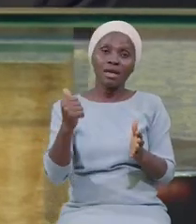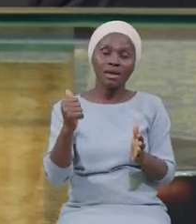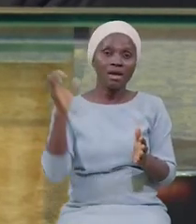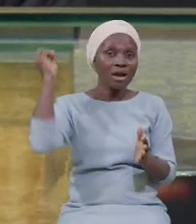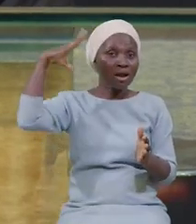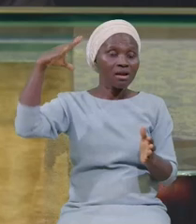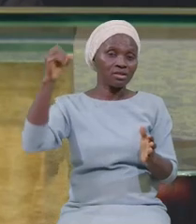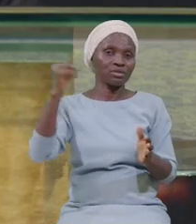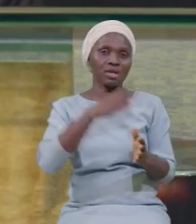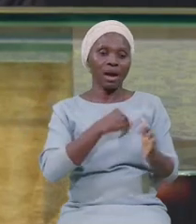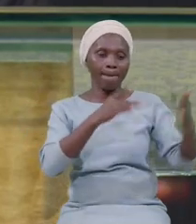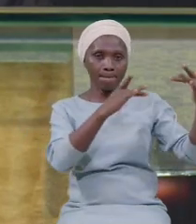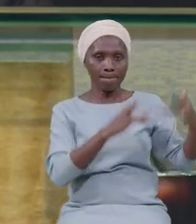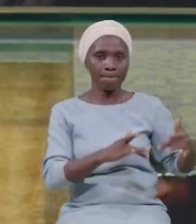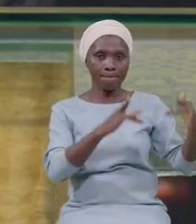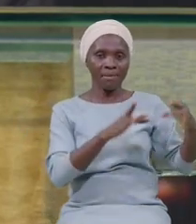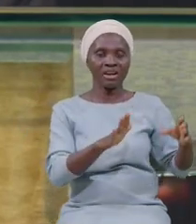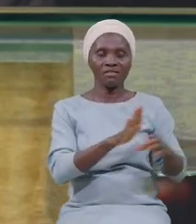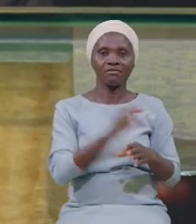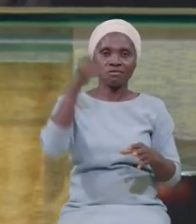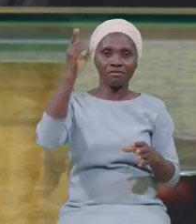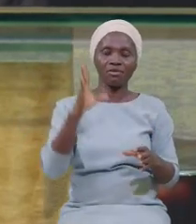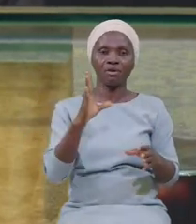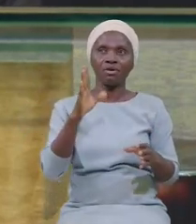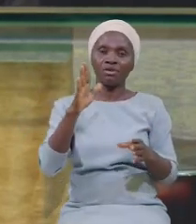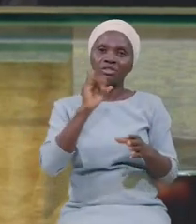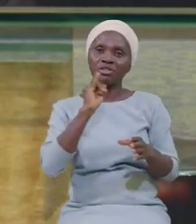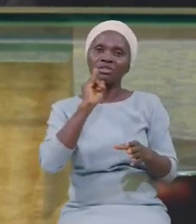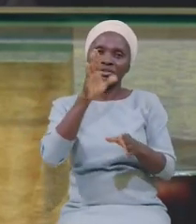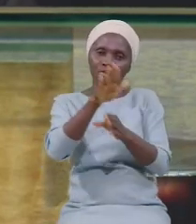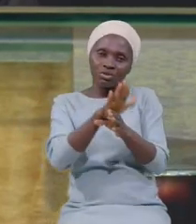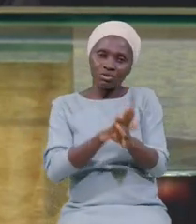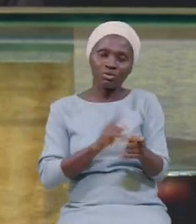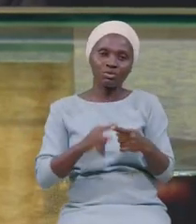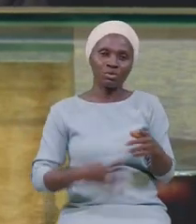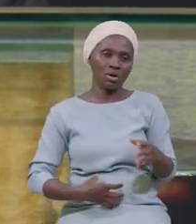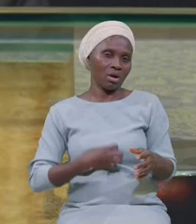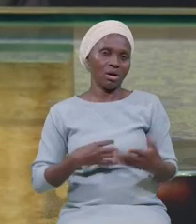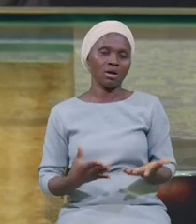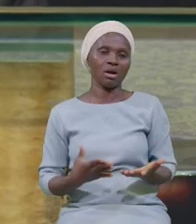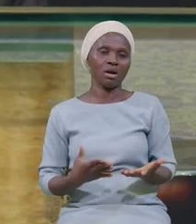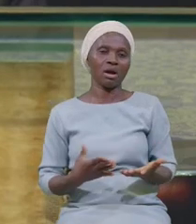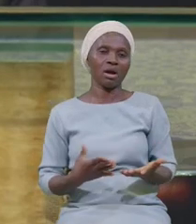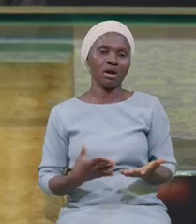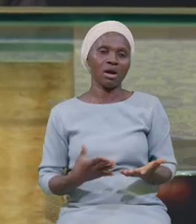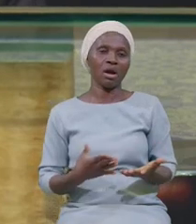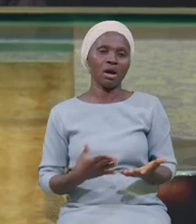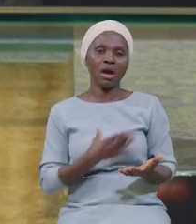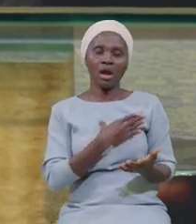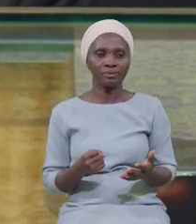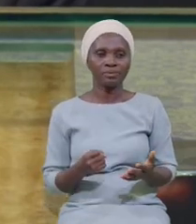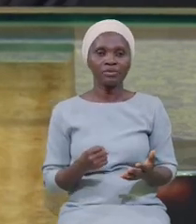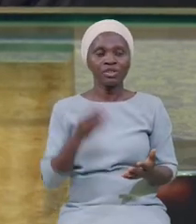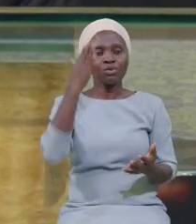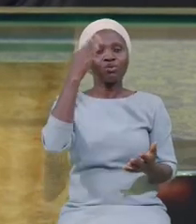la colère et riche en bonté. Et il se repent des maux qu'il envoie.